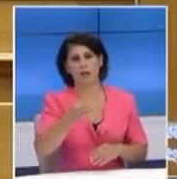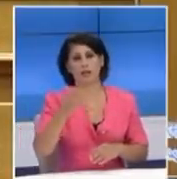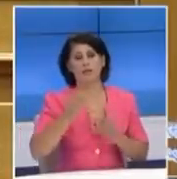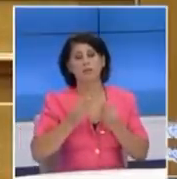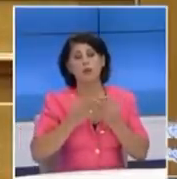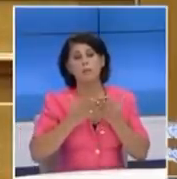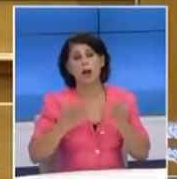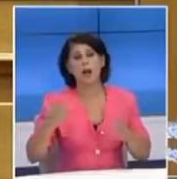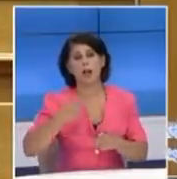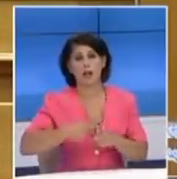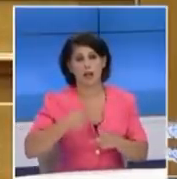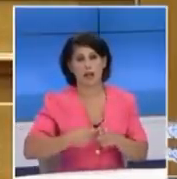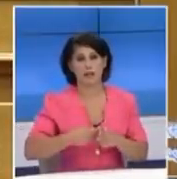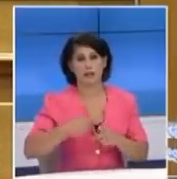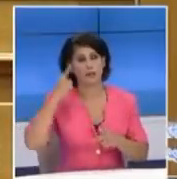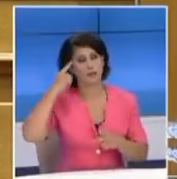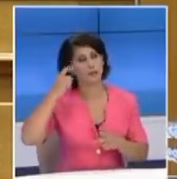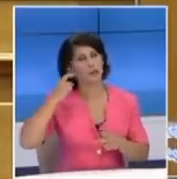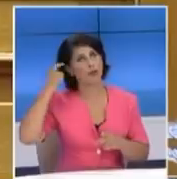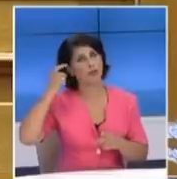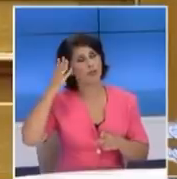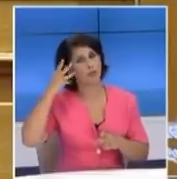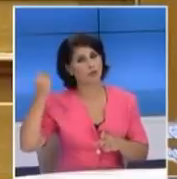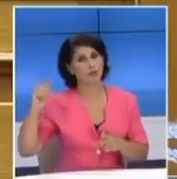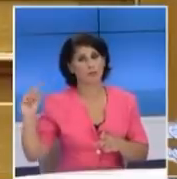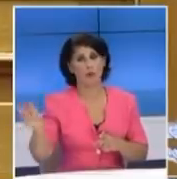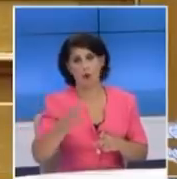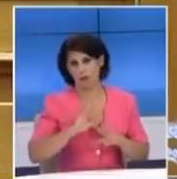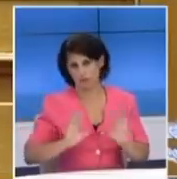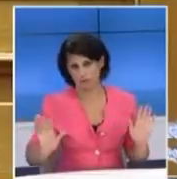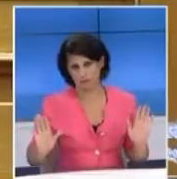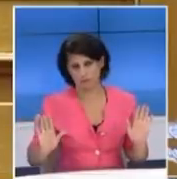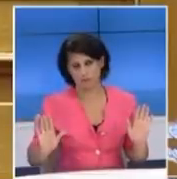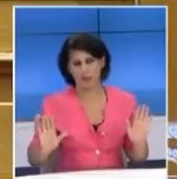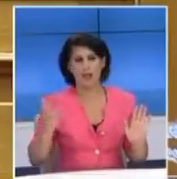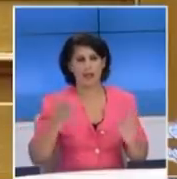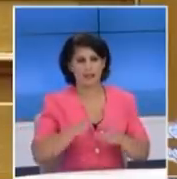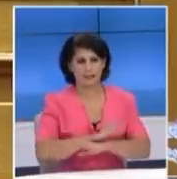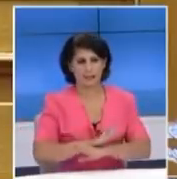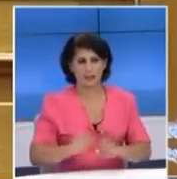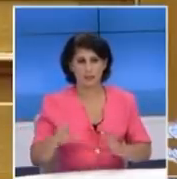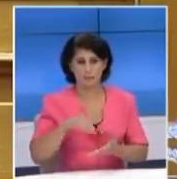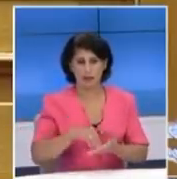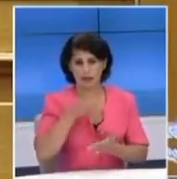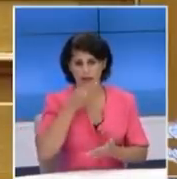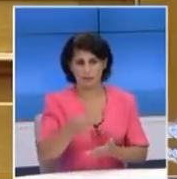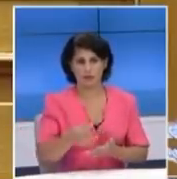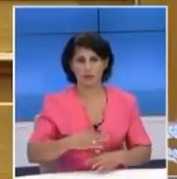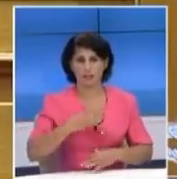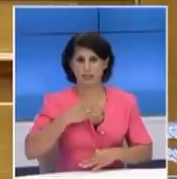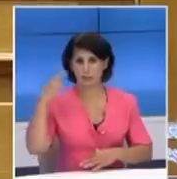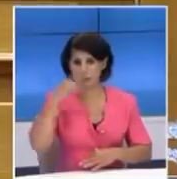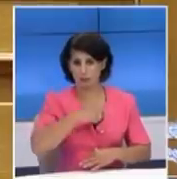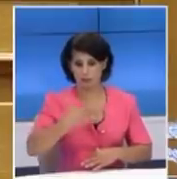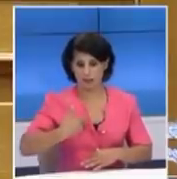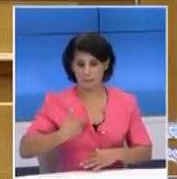ένας πολύ μεγάλος Έλλην στοχαστής, τον οποίο το ξεχνούμε όλοι. Αλλά, κλείνοντας, να πω για ακόμη μια φορά, κύριε Πρωθυπουργέ,